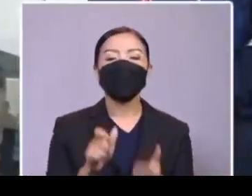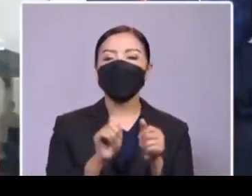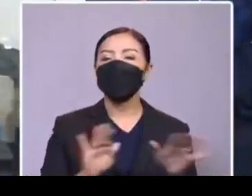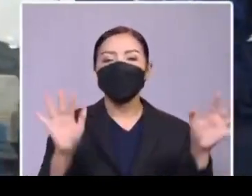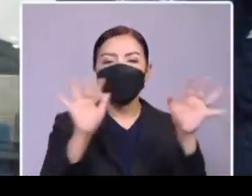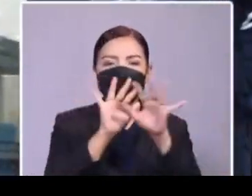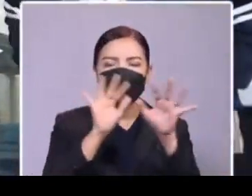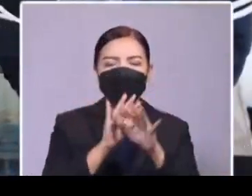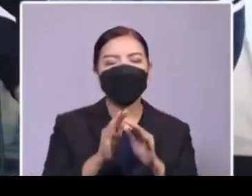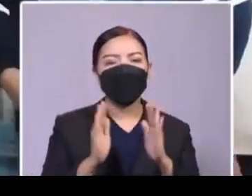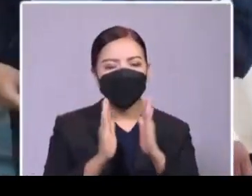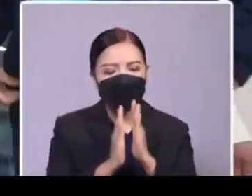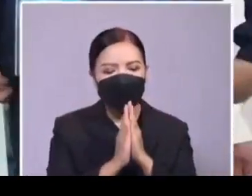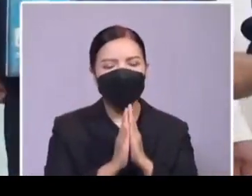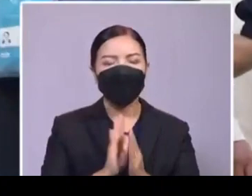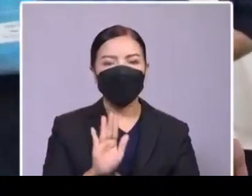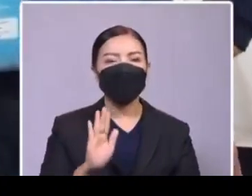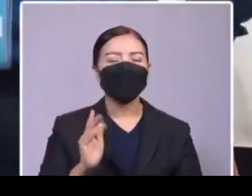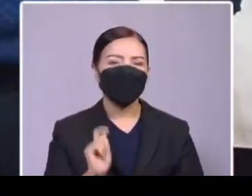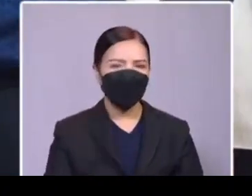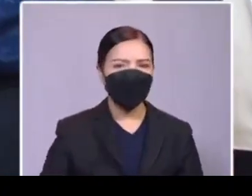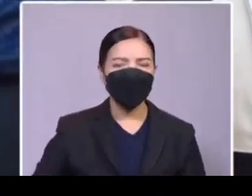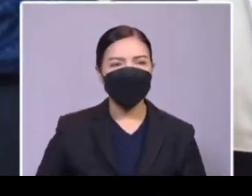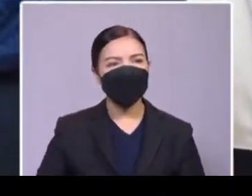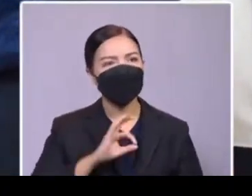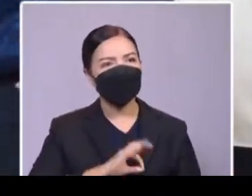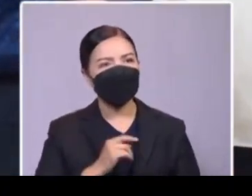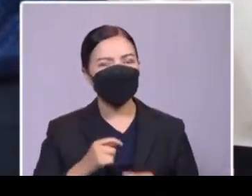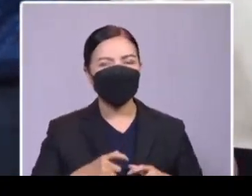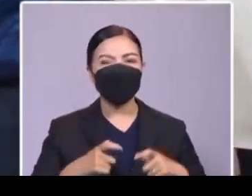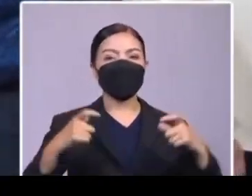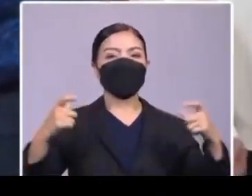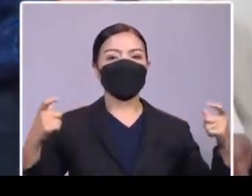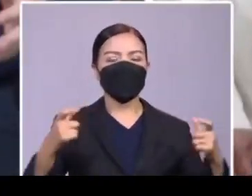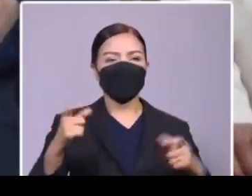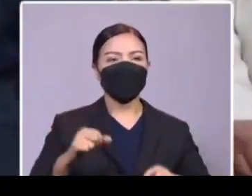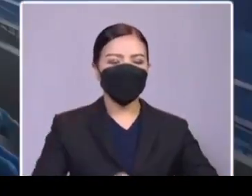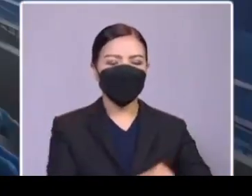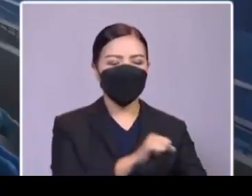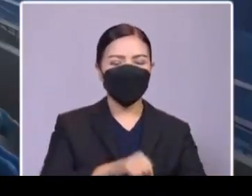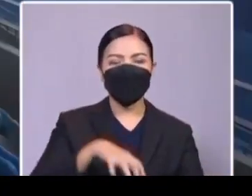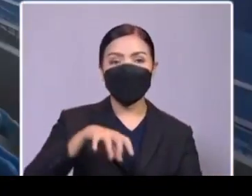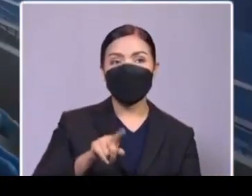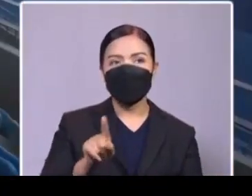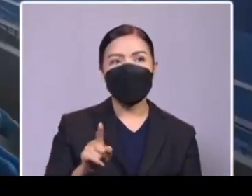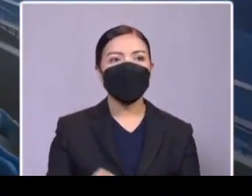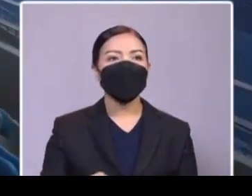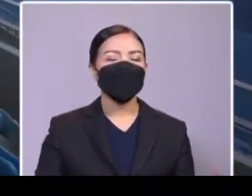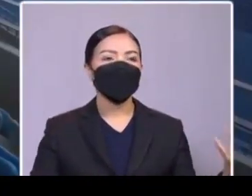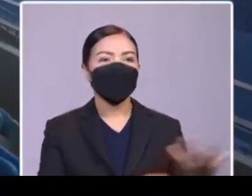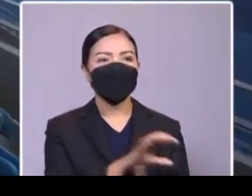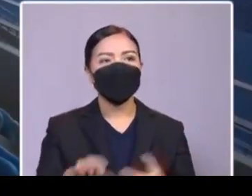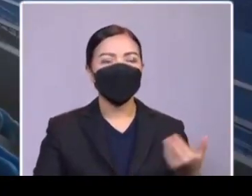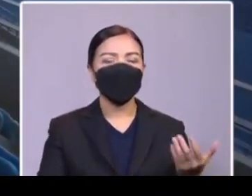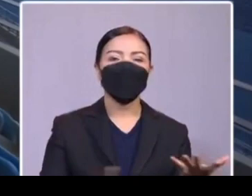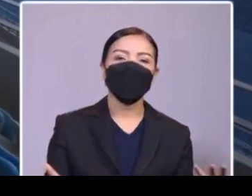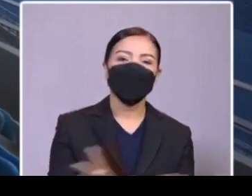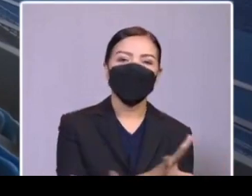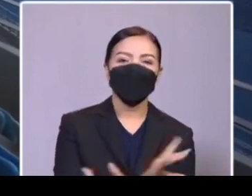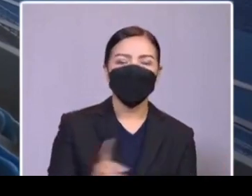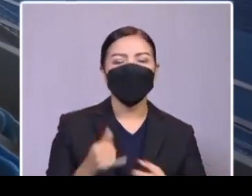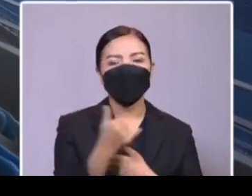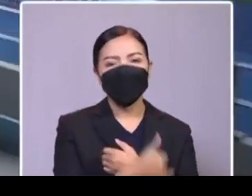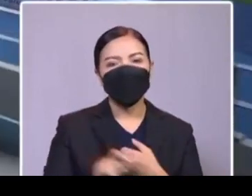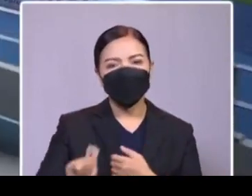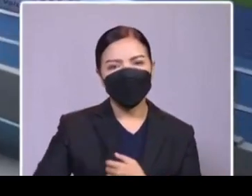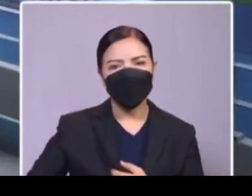การการกีฬาแห่งประเทศไทยได้เปิดเผยว่ารู้สึกถึงความยิ่งใหญ่อลังการของสนามแห่งนี้มีการผสมผสานวัฒนธรรมประเพณีของประเทศ